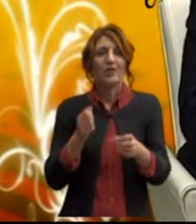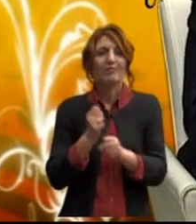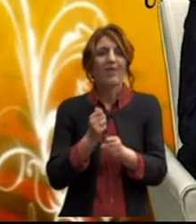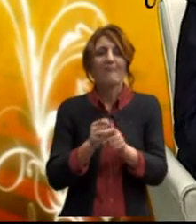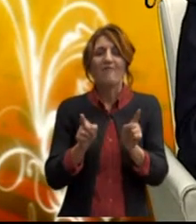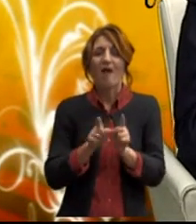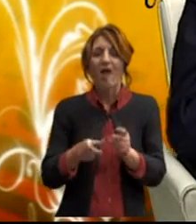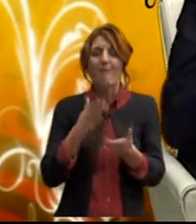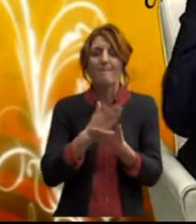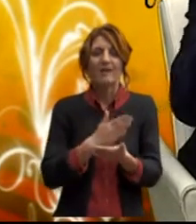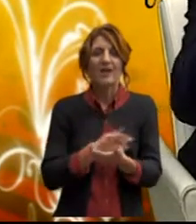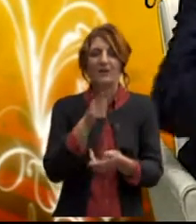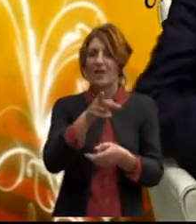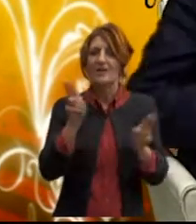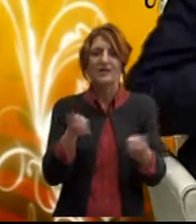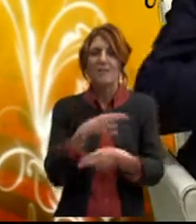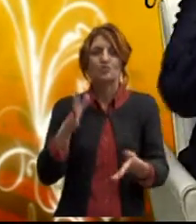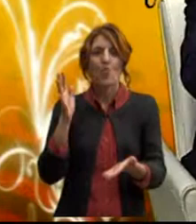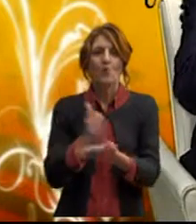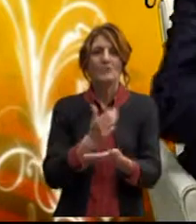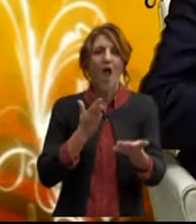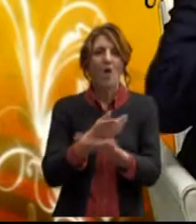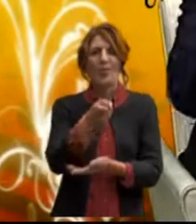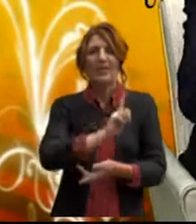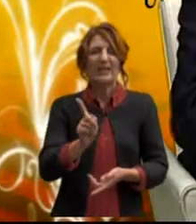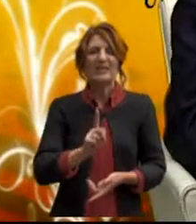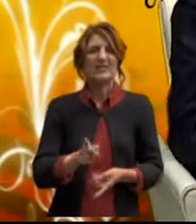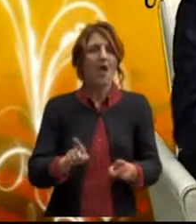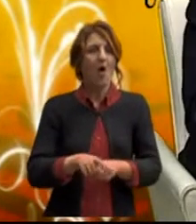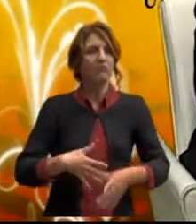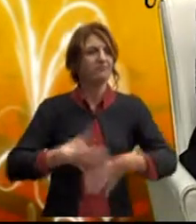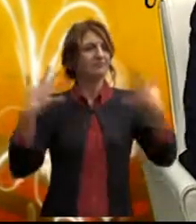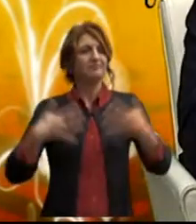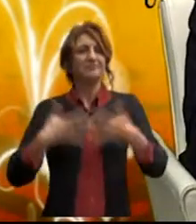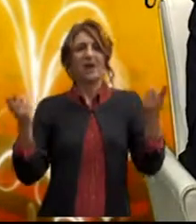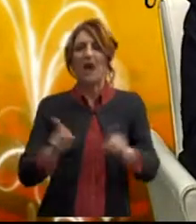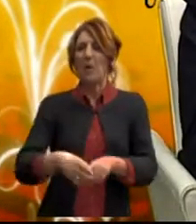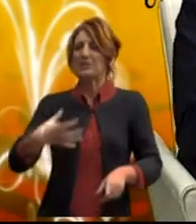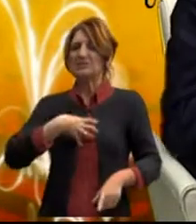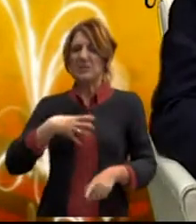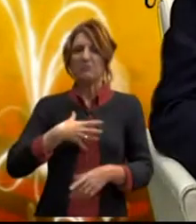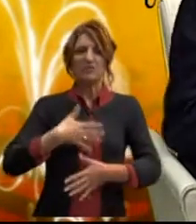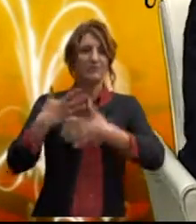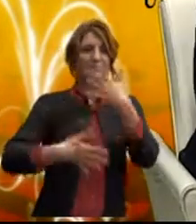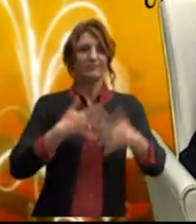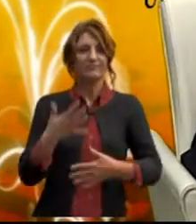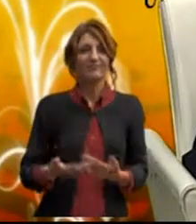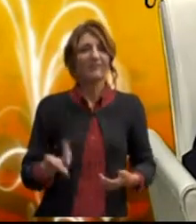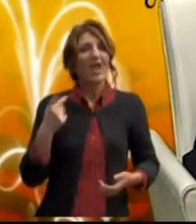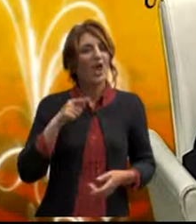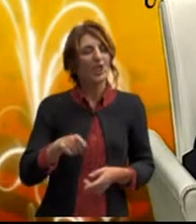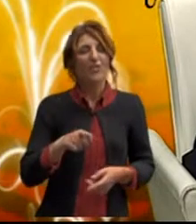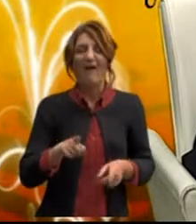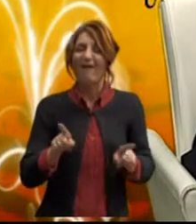pravila da vi ne možete uspjeti ako niste arogantan, sebičan i tako dalje. A arogantnost i sebičnost vam je kršenje